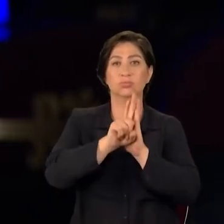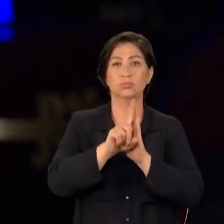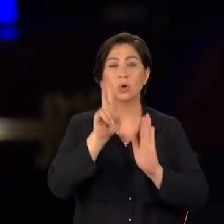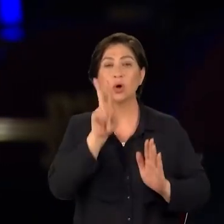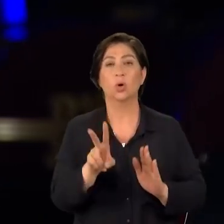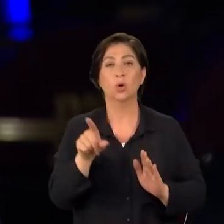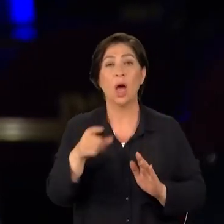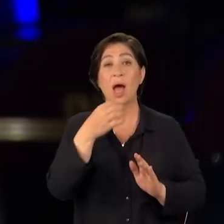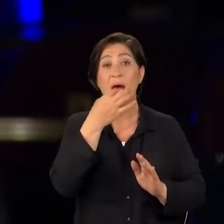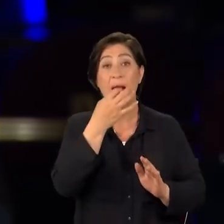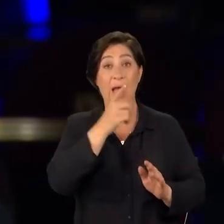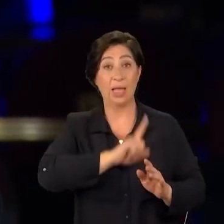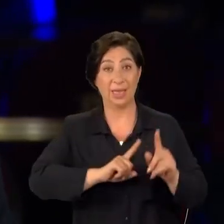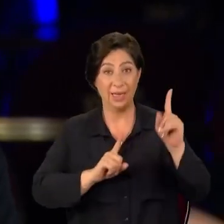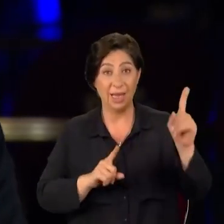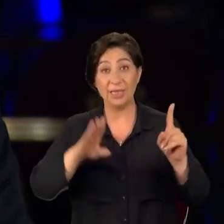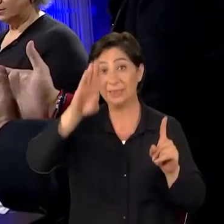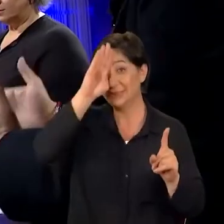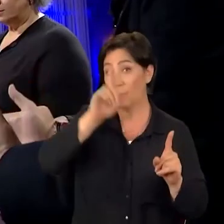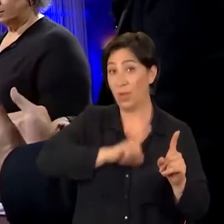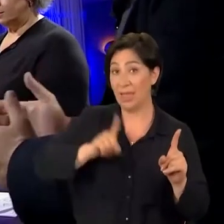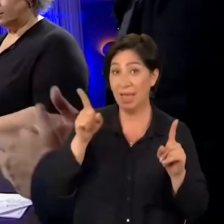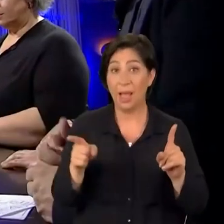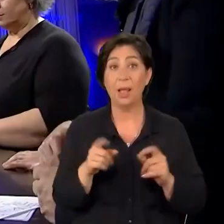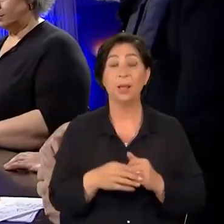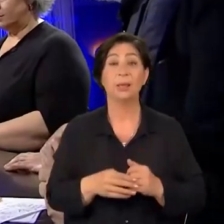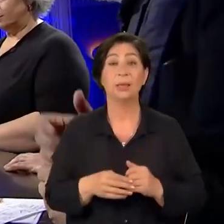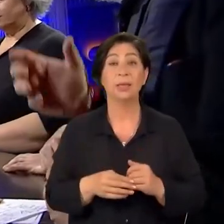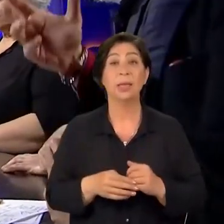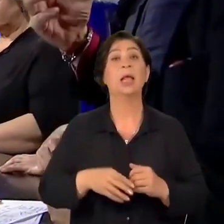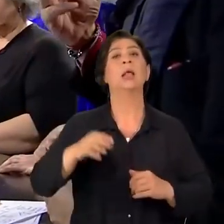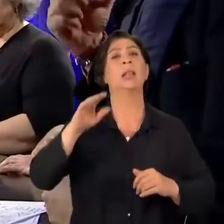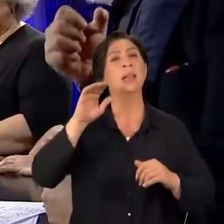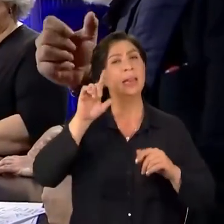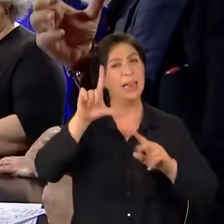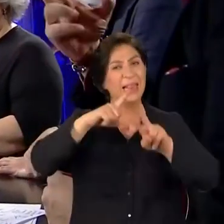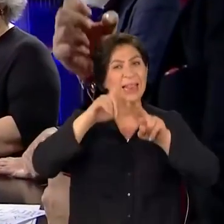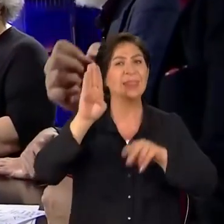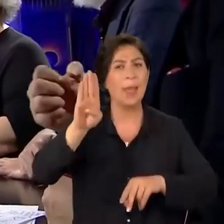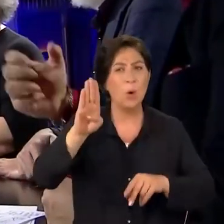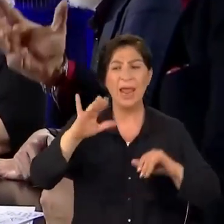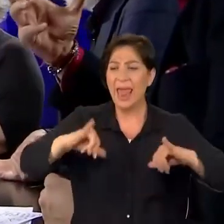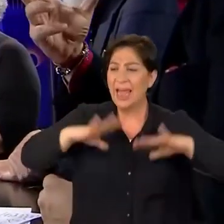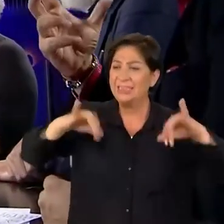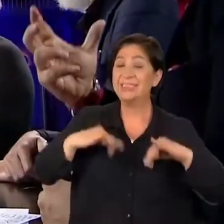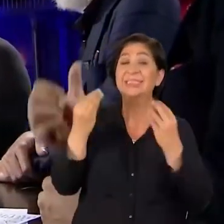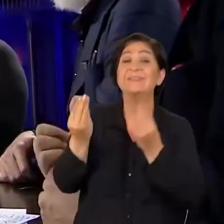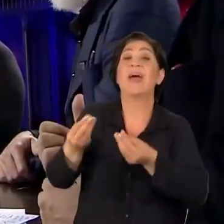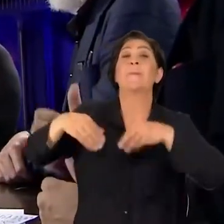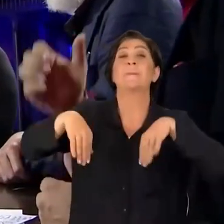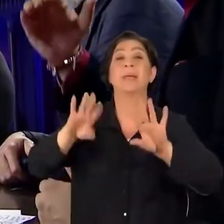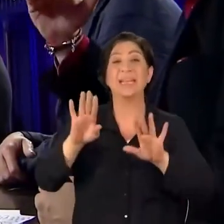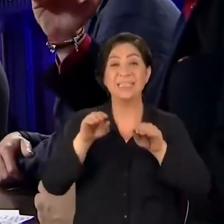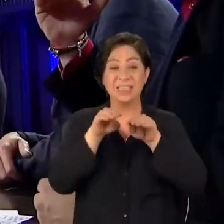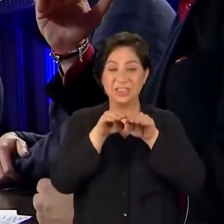becerebilmiş görünüyor. Ankara adayıyla, İstanbul adayıyla. laik kitlesini rahatsız